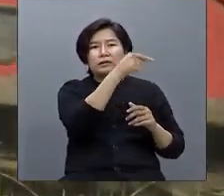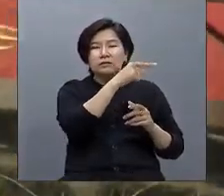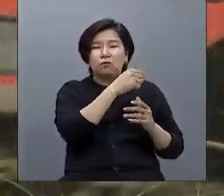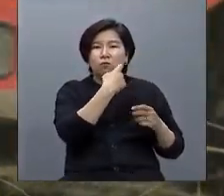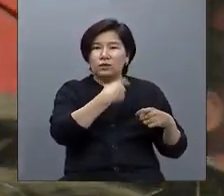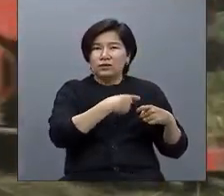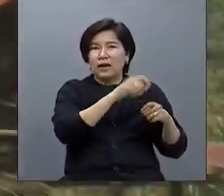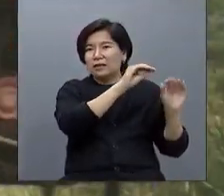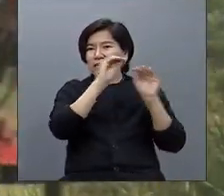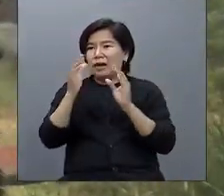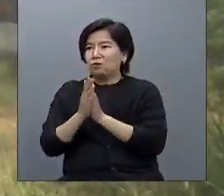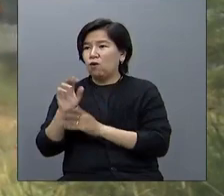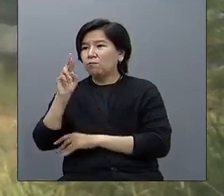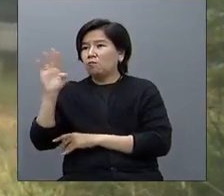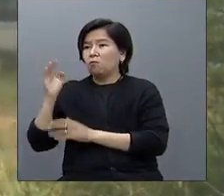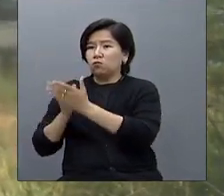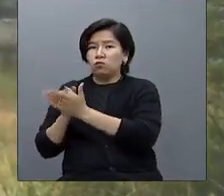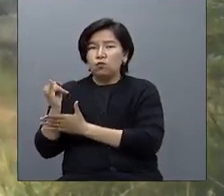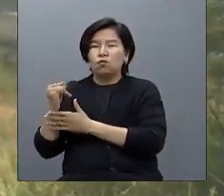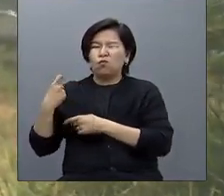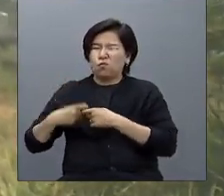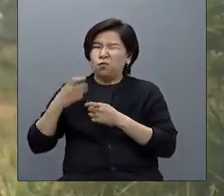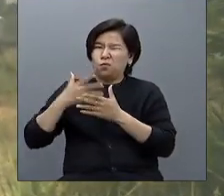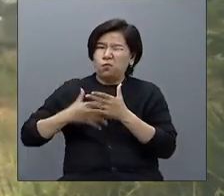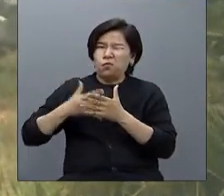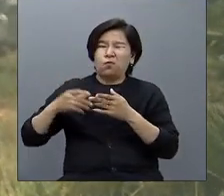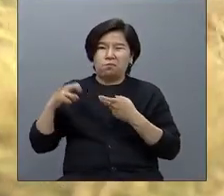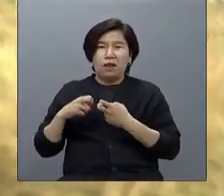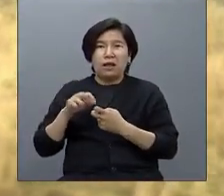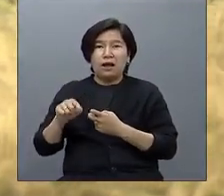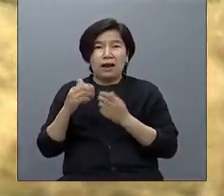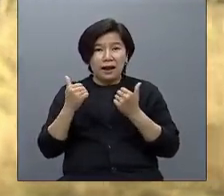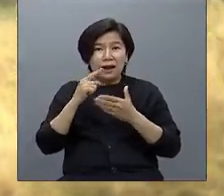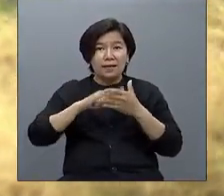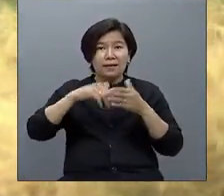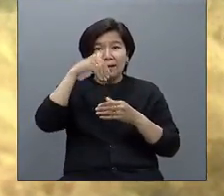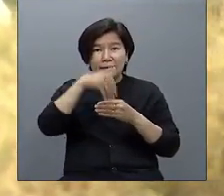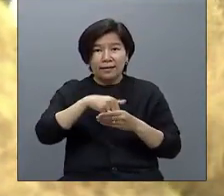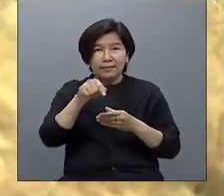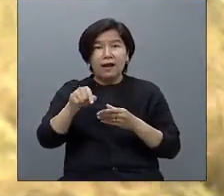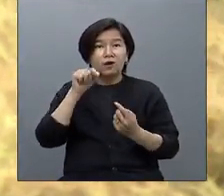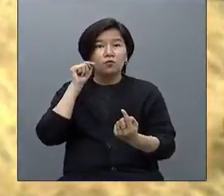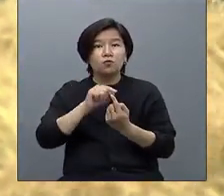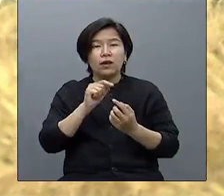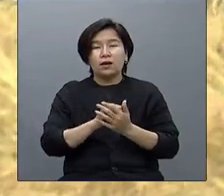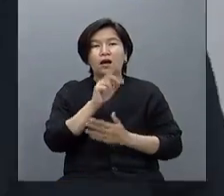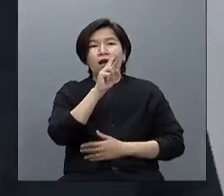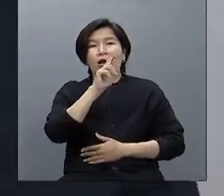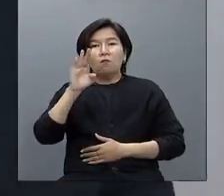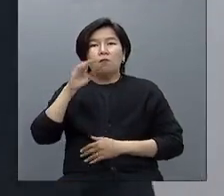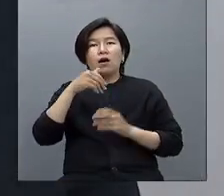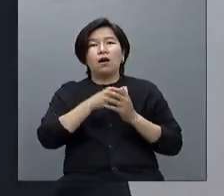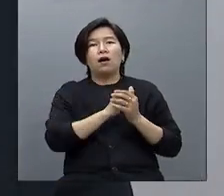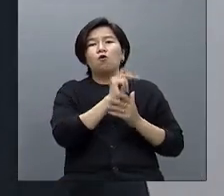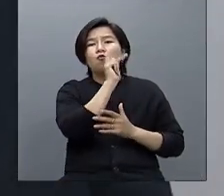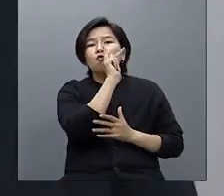งื่อนไขที่เป็นอุปสรรคอยู่นะคะขณะที่การเลือกตั้งครั้งนี้มีการพูดถึงหานี่นอกระบบน้อยมาก ผ